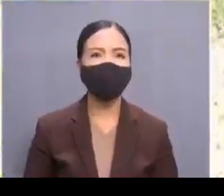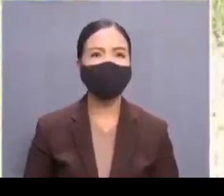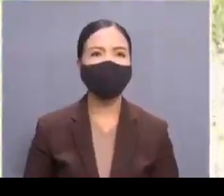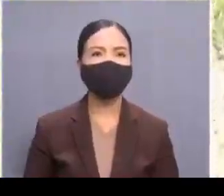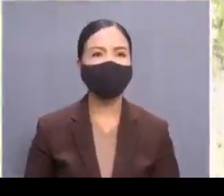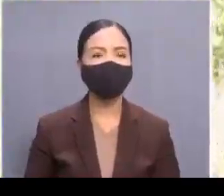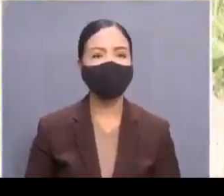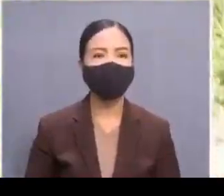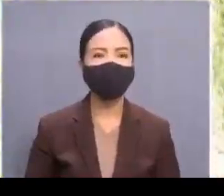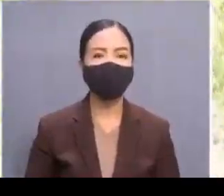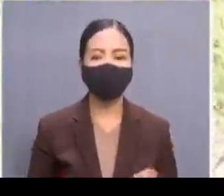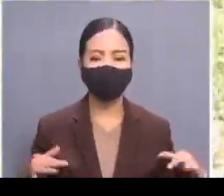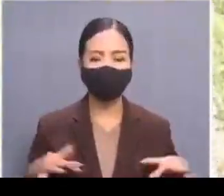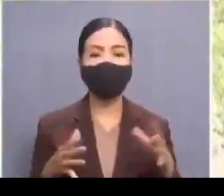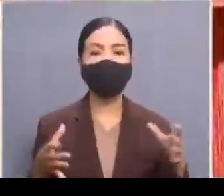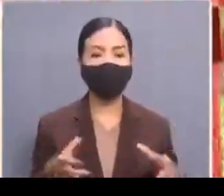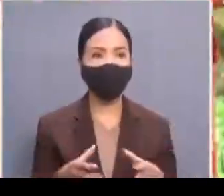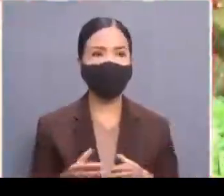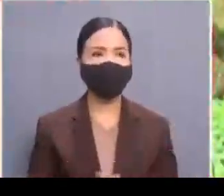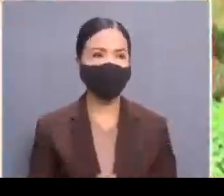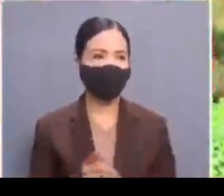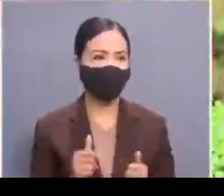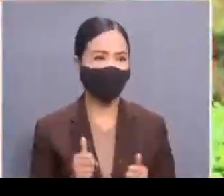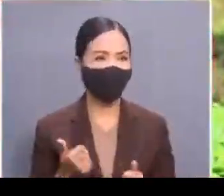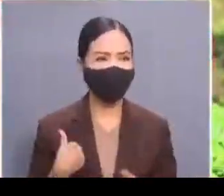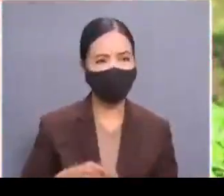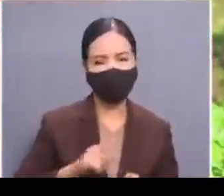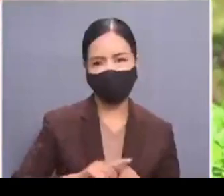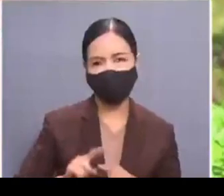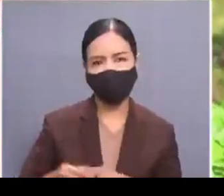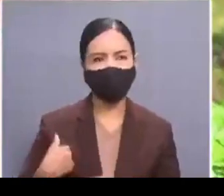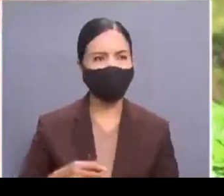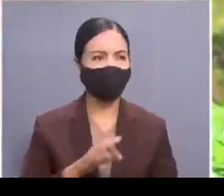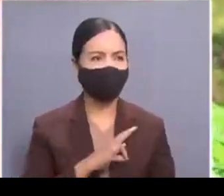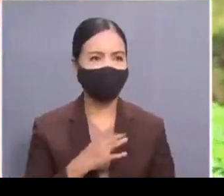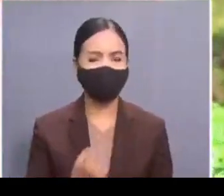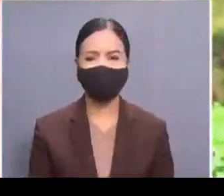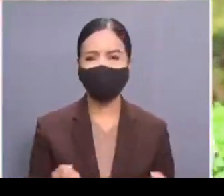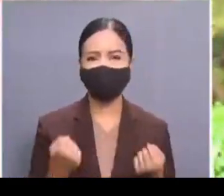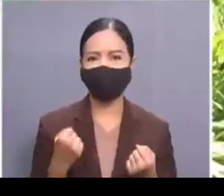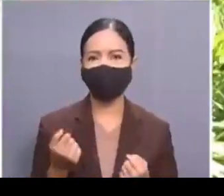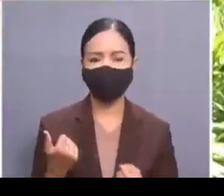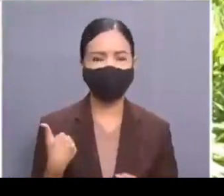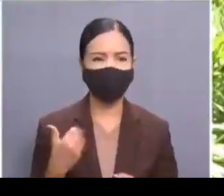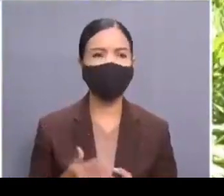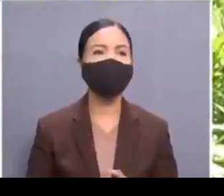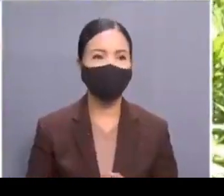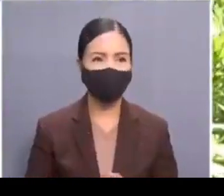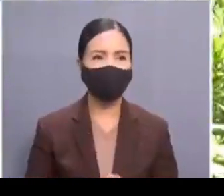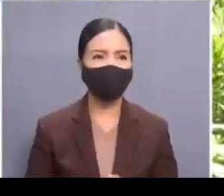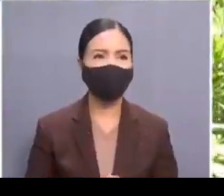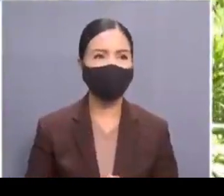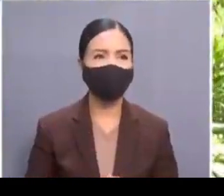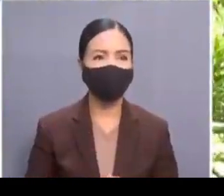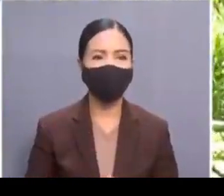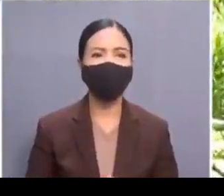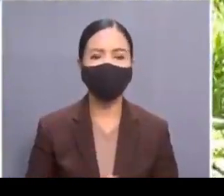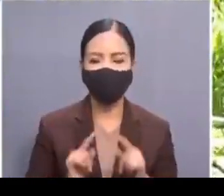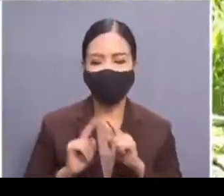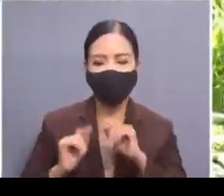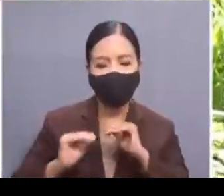คือการรวมกลุ่มของเราเนี่ยก็จะมีผลดีอยู่หลายเรื่องสมาชิกเราจะเข้มแข็งขึ้นเพราะว่าเราสามารถที่จะต่อร